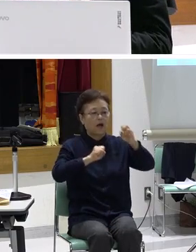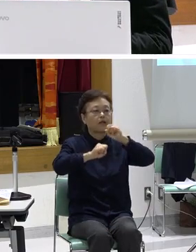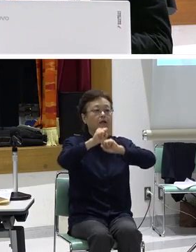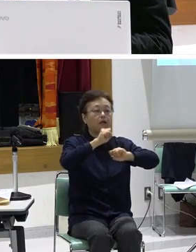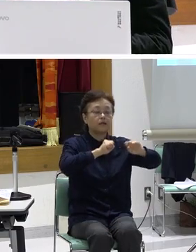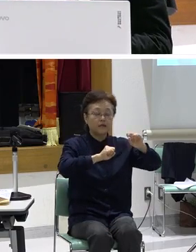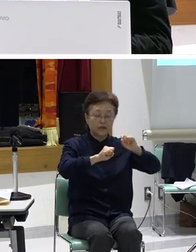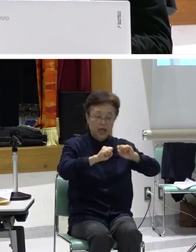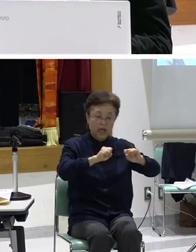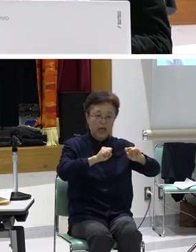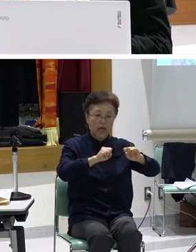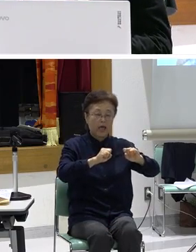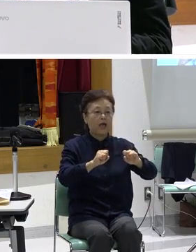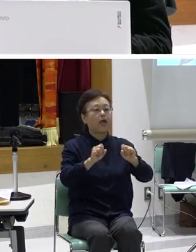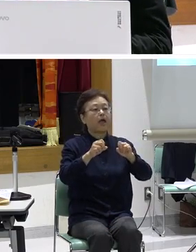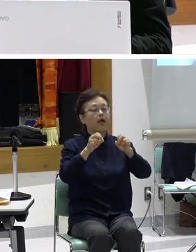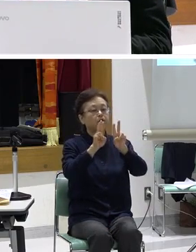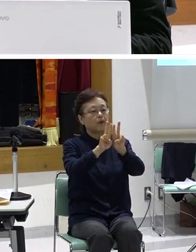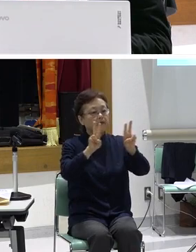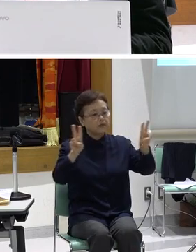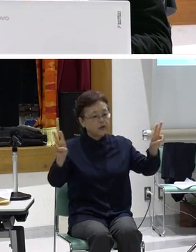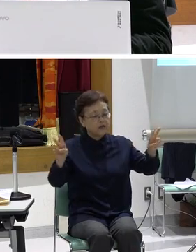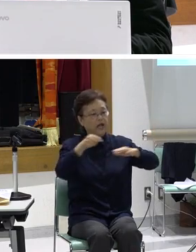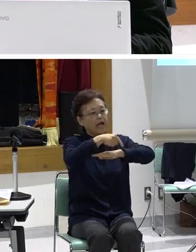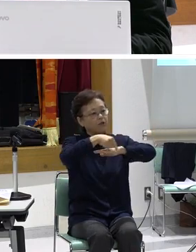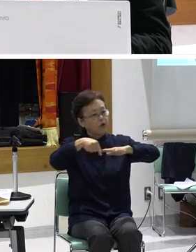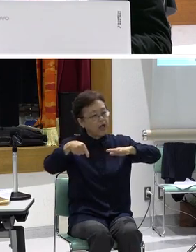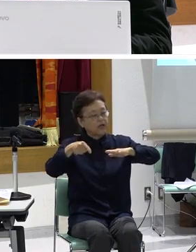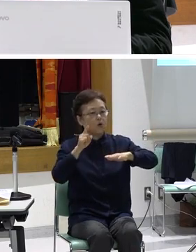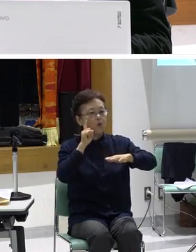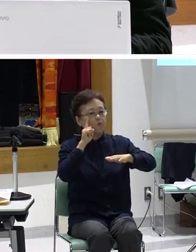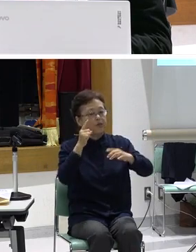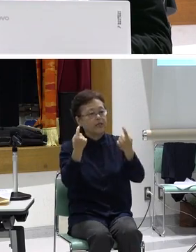ニバーサルデザインのガイドラインの見直しがようやく